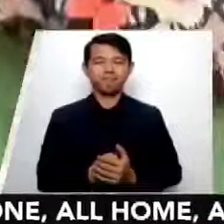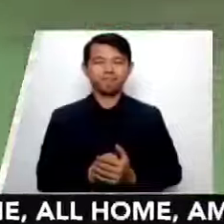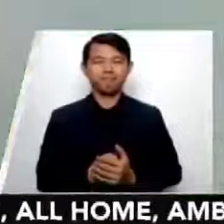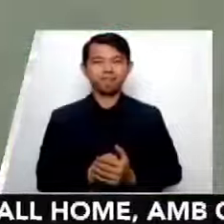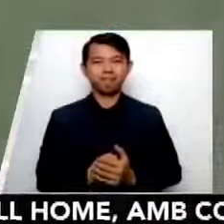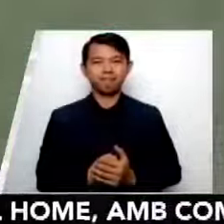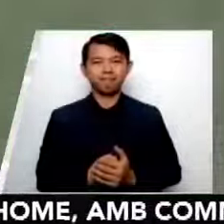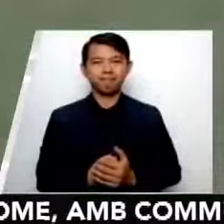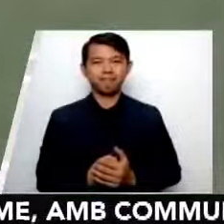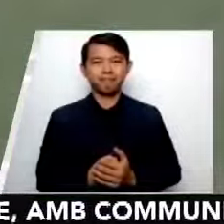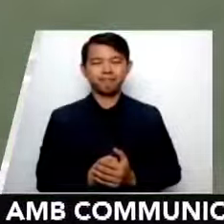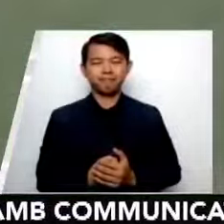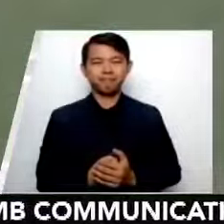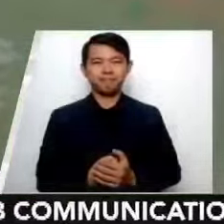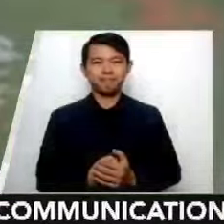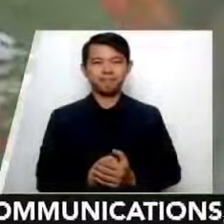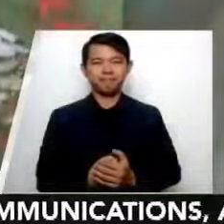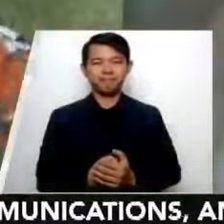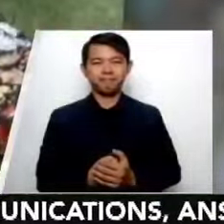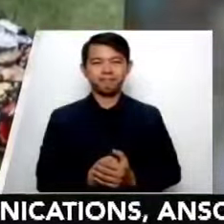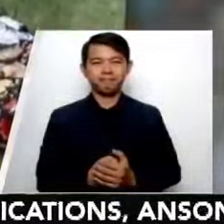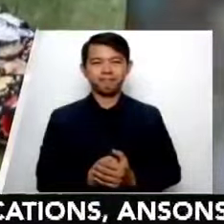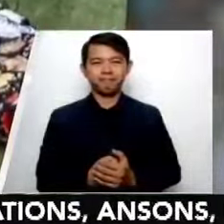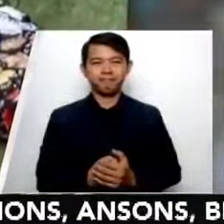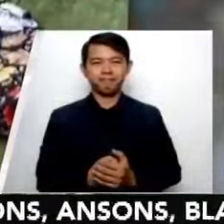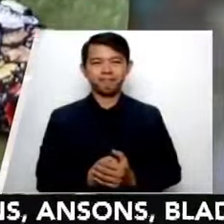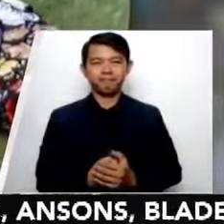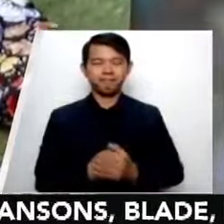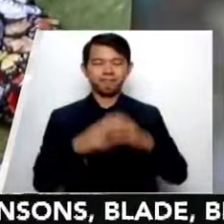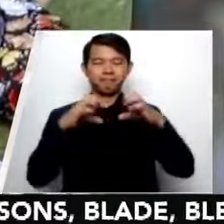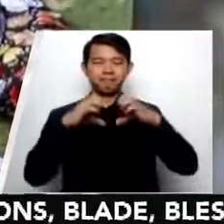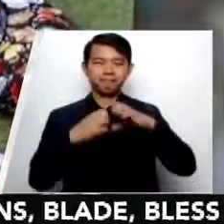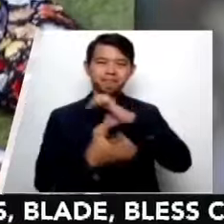Oscar Oida, nagbabalita para sa GMA Integrated News.